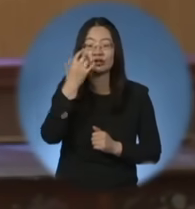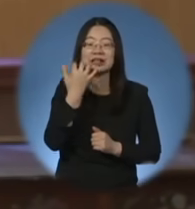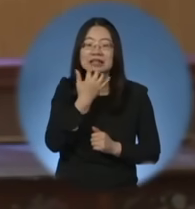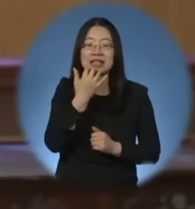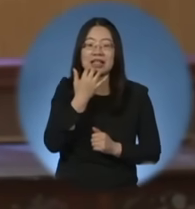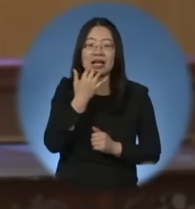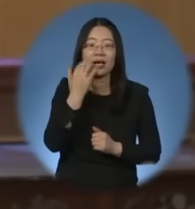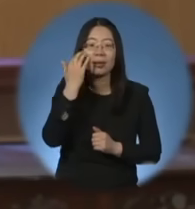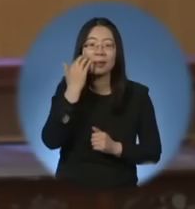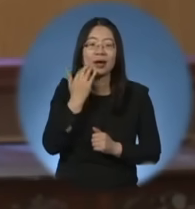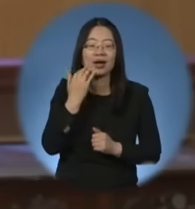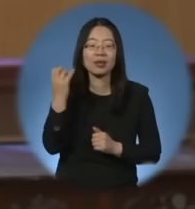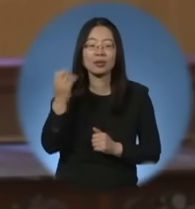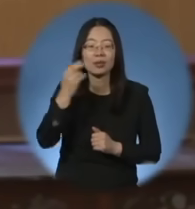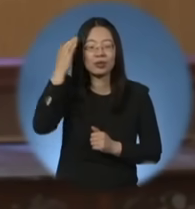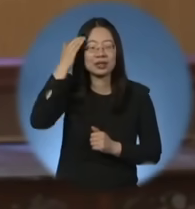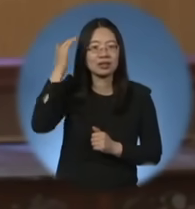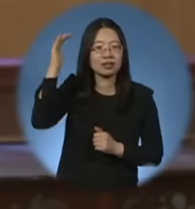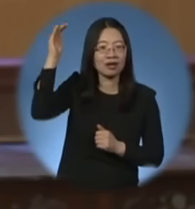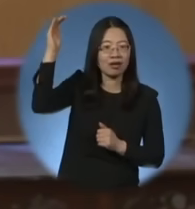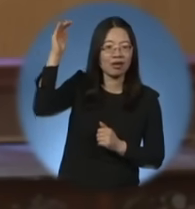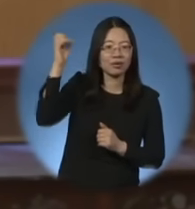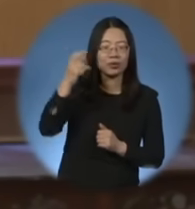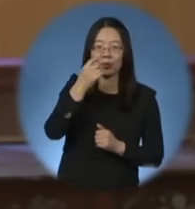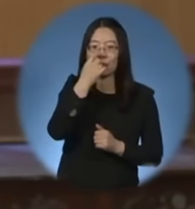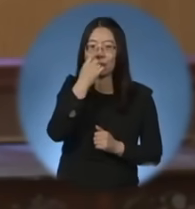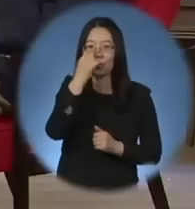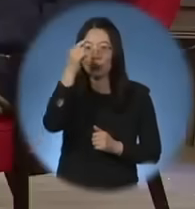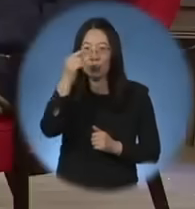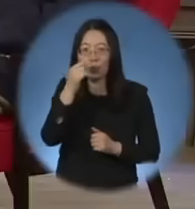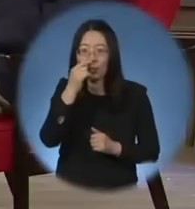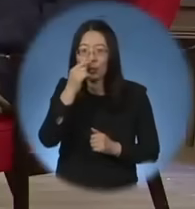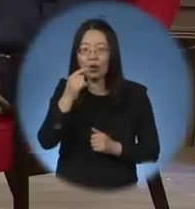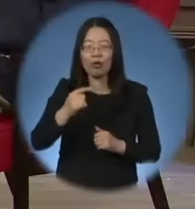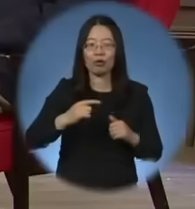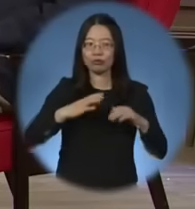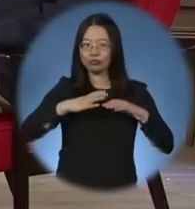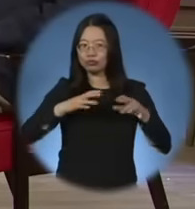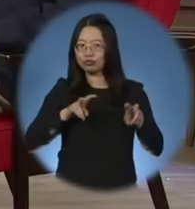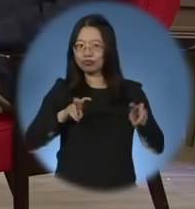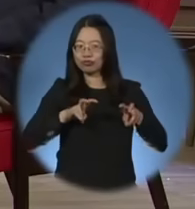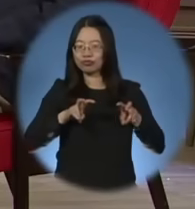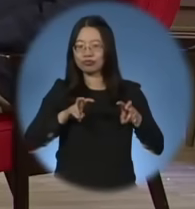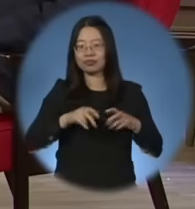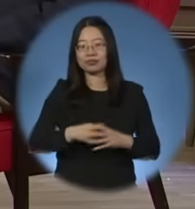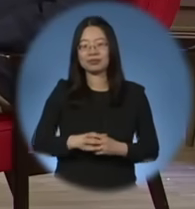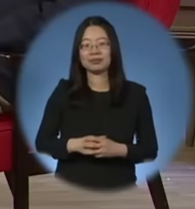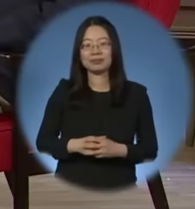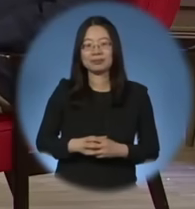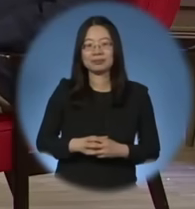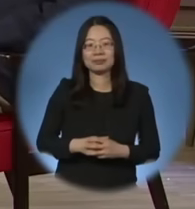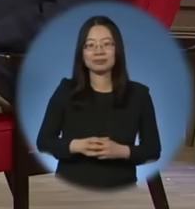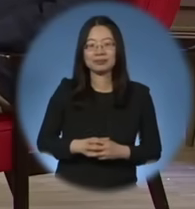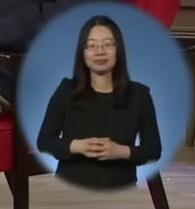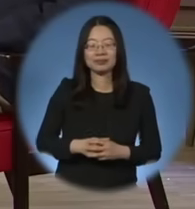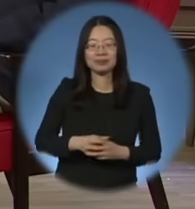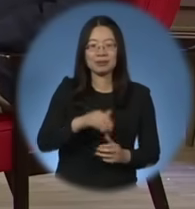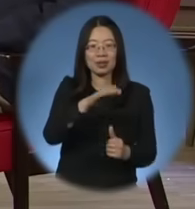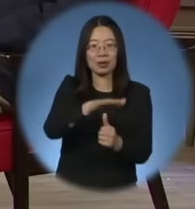눈이시고네 키가 굉장히 크시고 예 코가 높으시고 예 무서워도 하지 않았어요